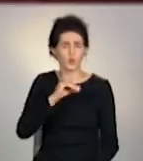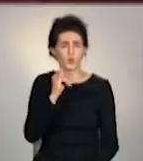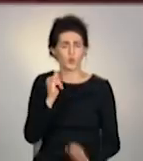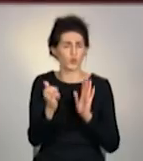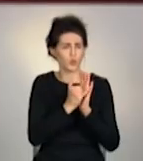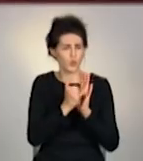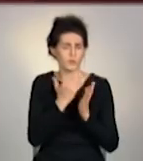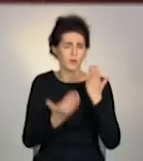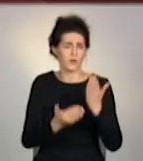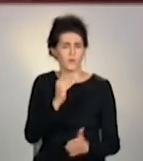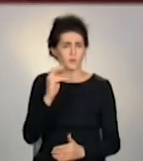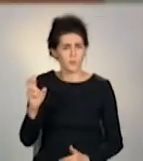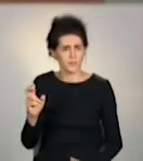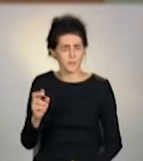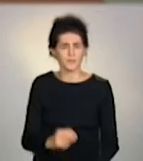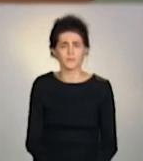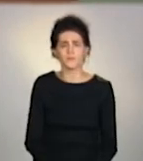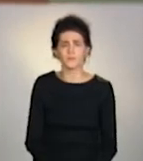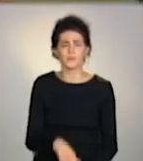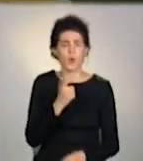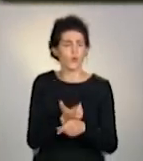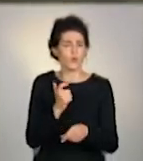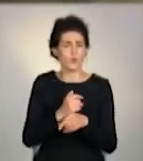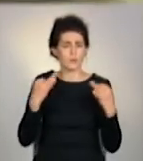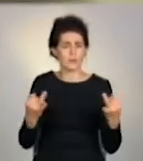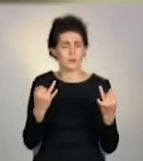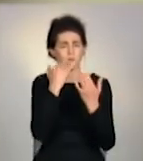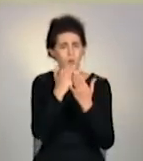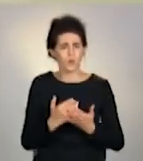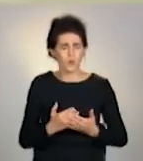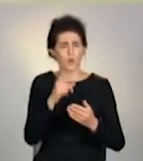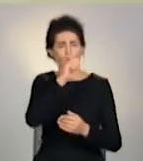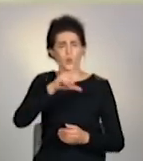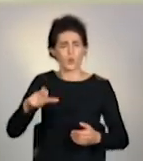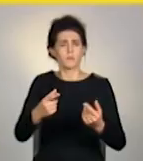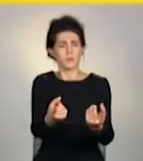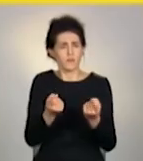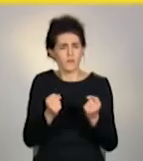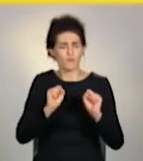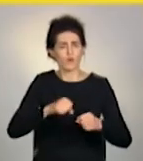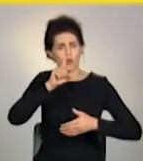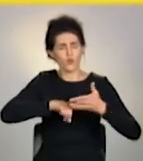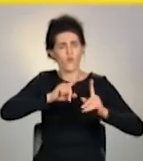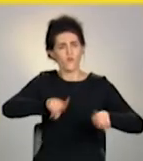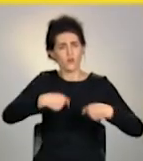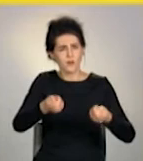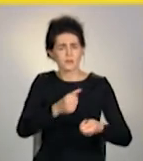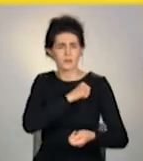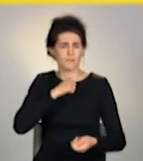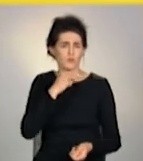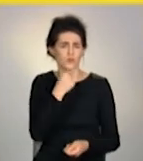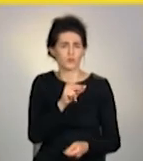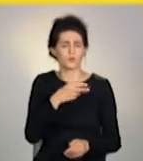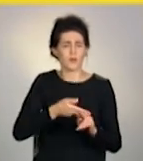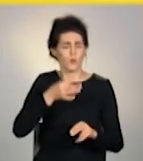та Фейсбуку. Это очень интересный проект, привлечение людей, которым можно доверять, компетентных специалистов и